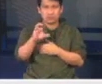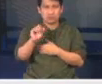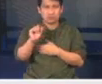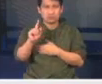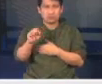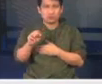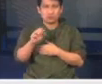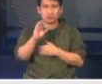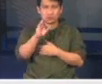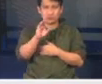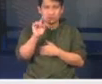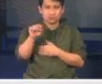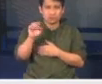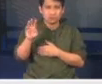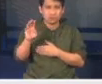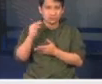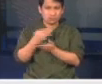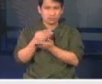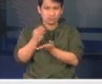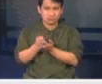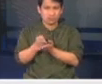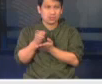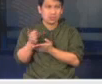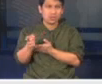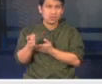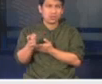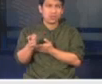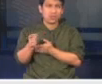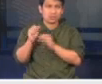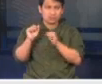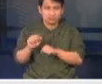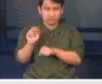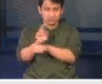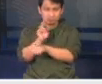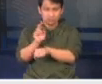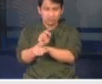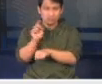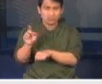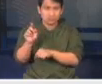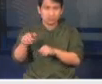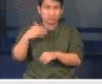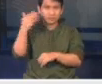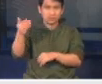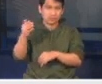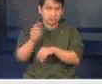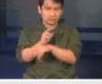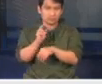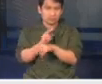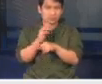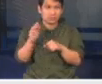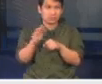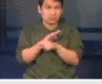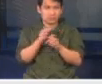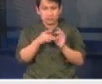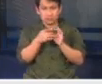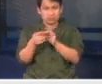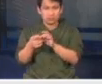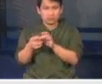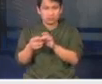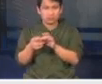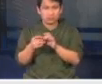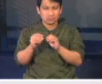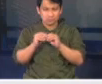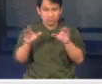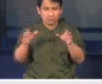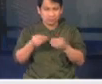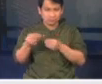19.1 billion in its budget can be used for the next elections to fool, coerce, or bribe people